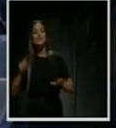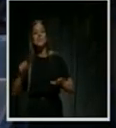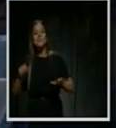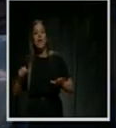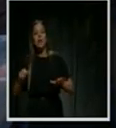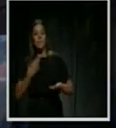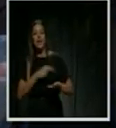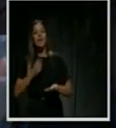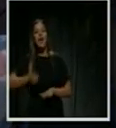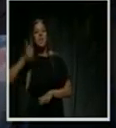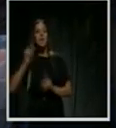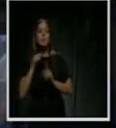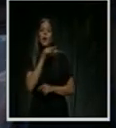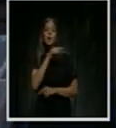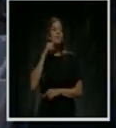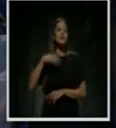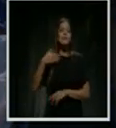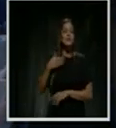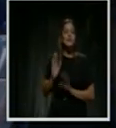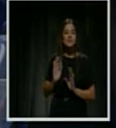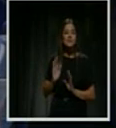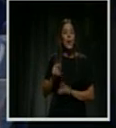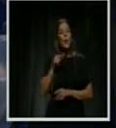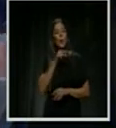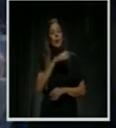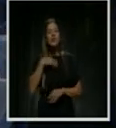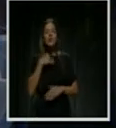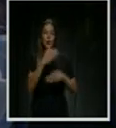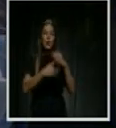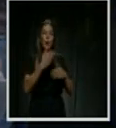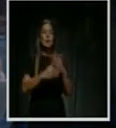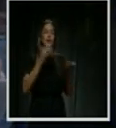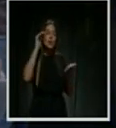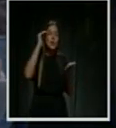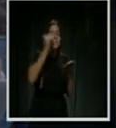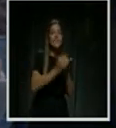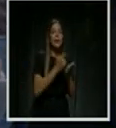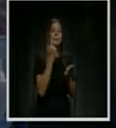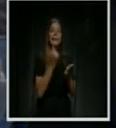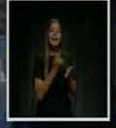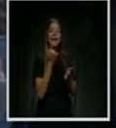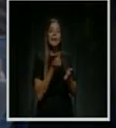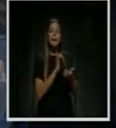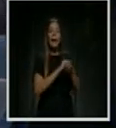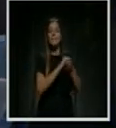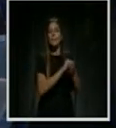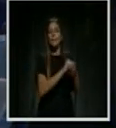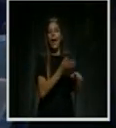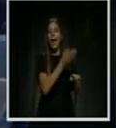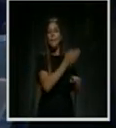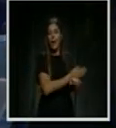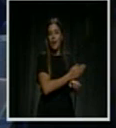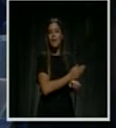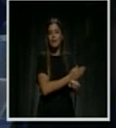f'dan il-pajjiż. Imma ma jridx għaliex jrid jibqa' jiddefendi lil taqablu. Jrid jibqa' jiddefendi l dawk